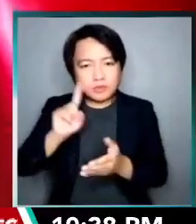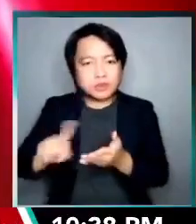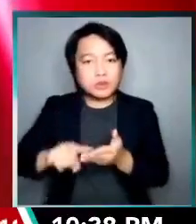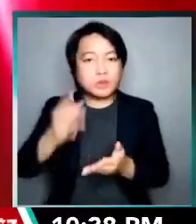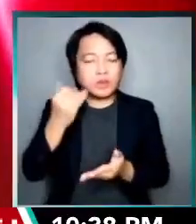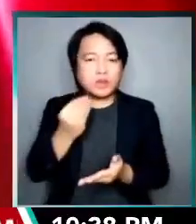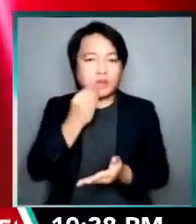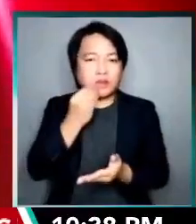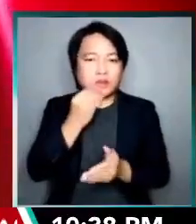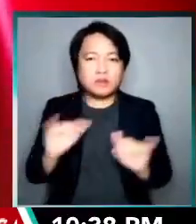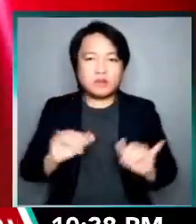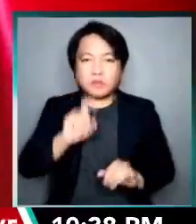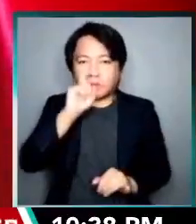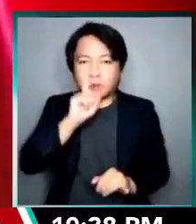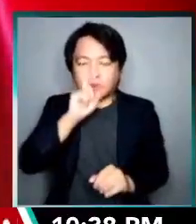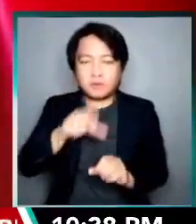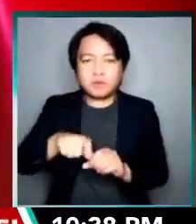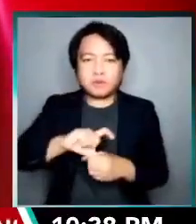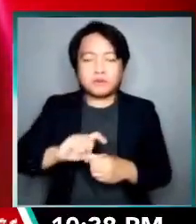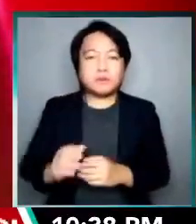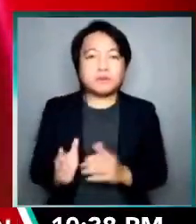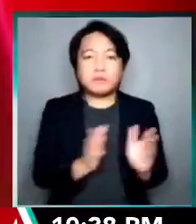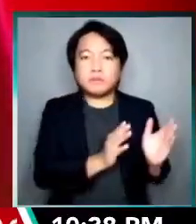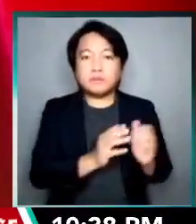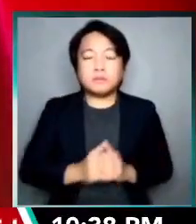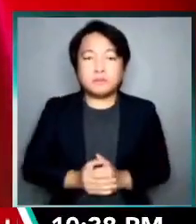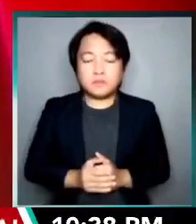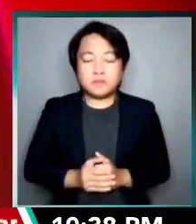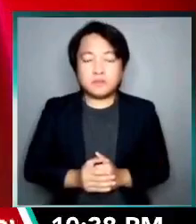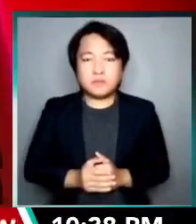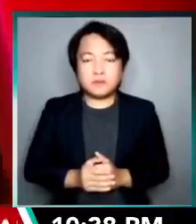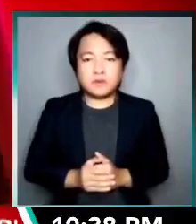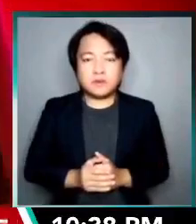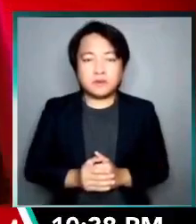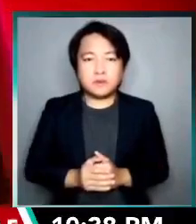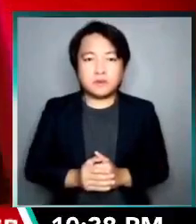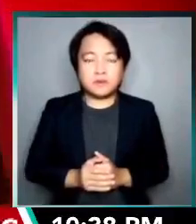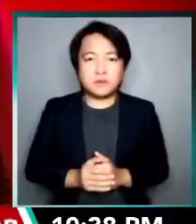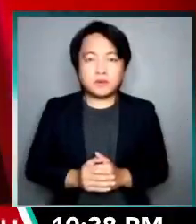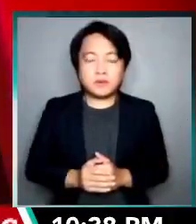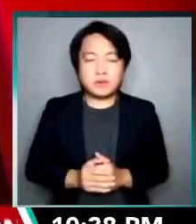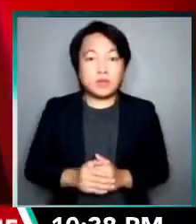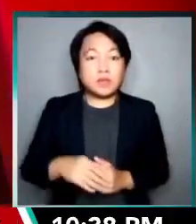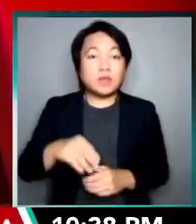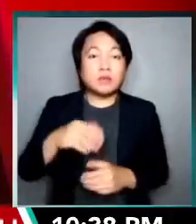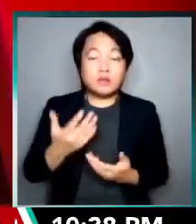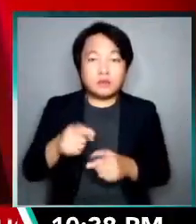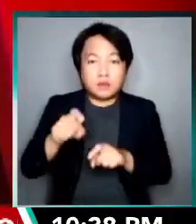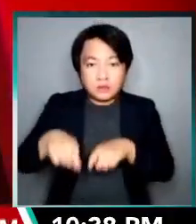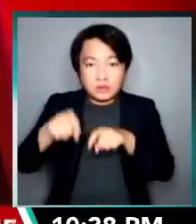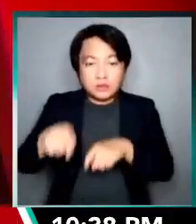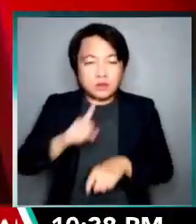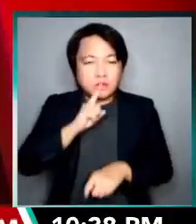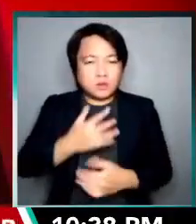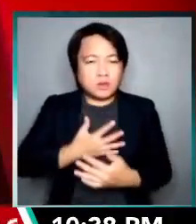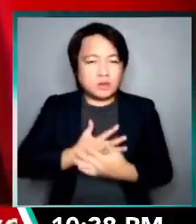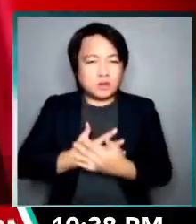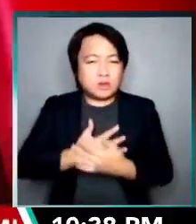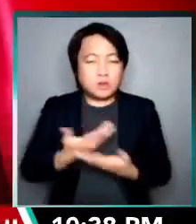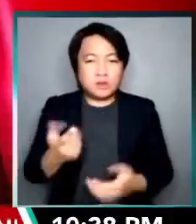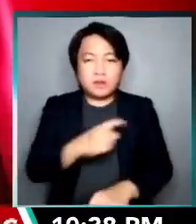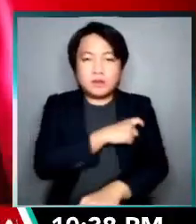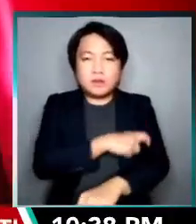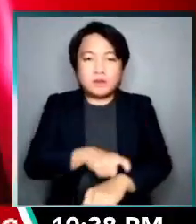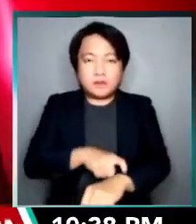ng rescuers ang 5 umanong treasure hunter na muntikang masuffocate sa loob ng isang hukay sa Puerto Princesa City sa Palawan. Ayon sa